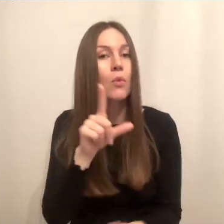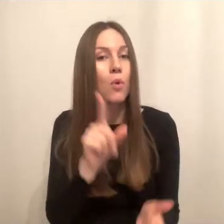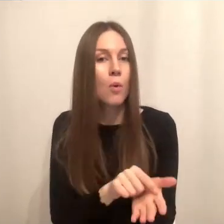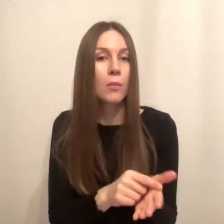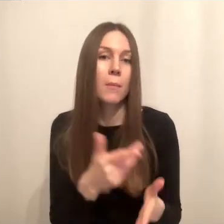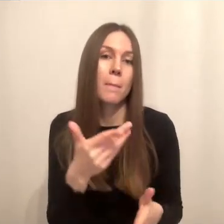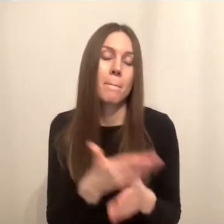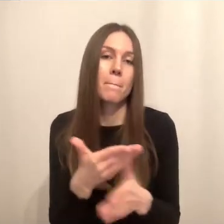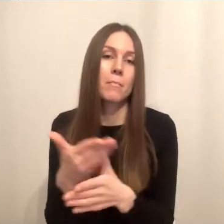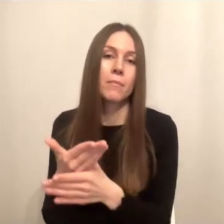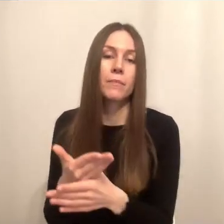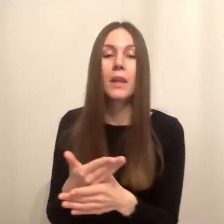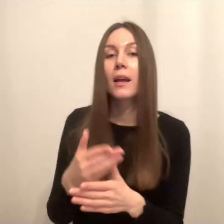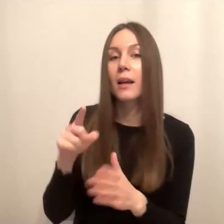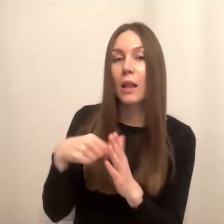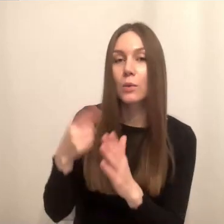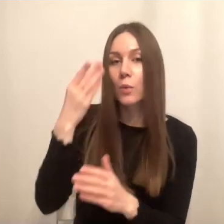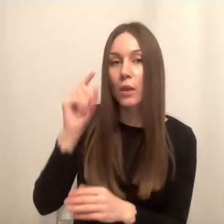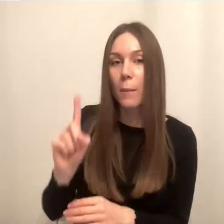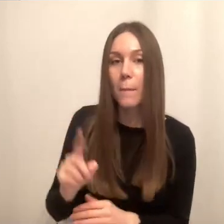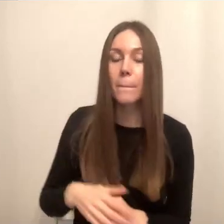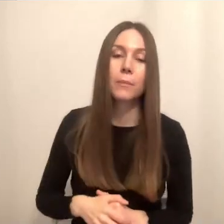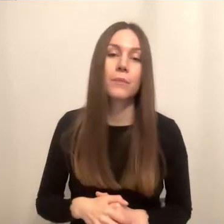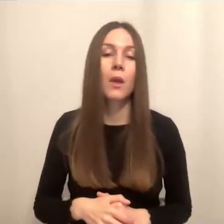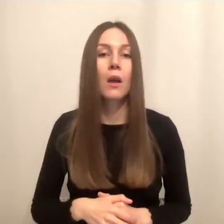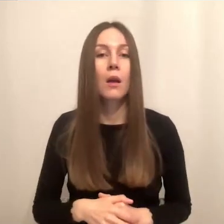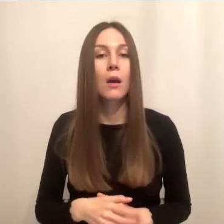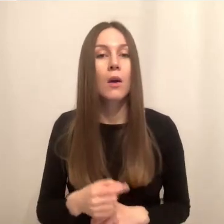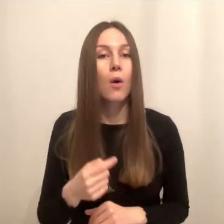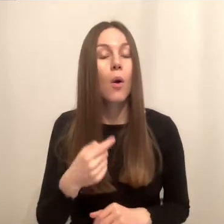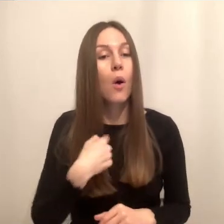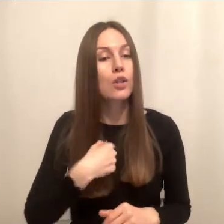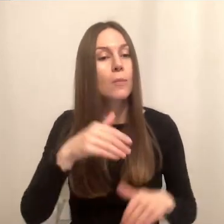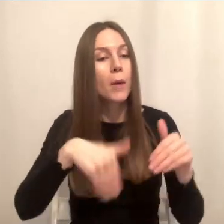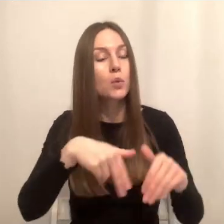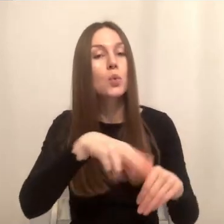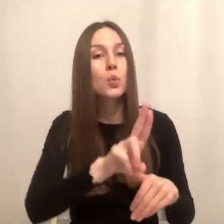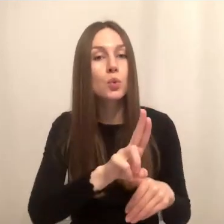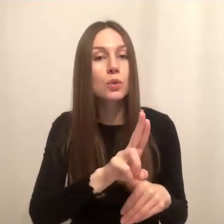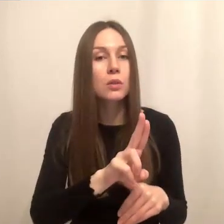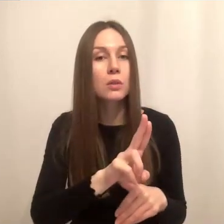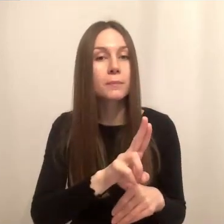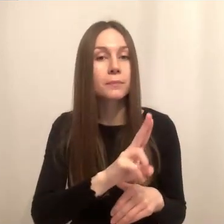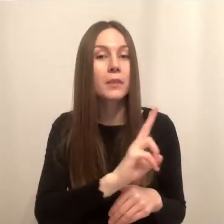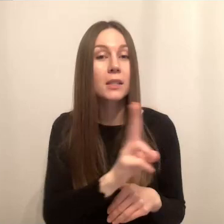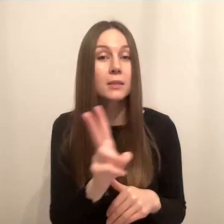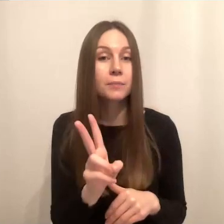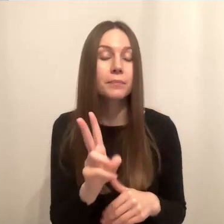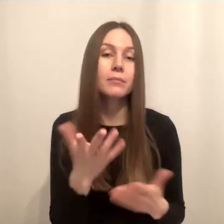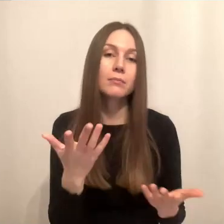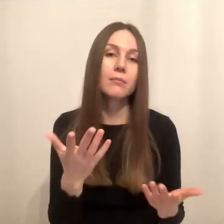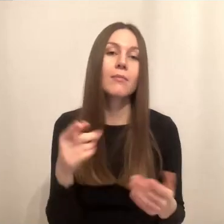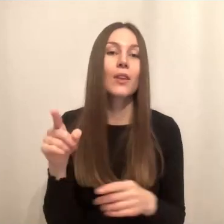pagalbininkai. Neužmirškit klausimo. O ką aš, sakykime, už ką balsuočiau, tai kadangi kolega neatsakė